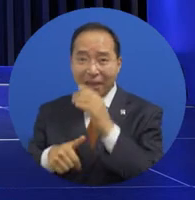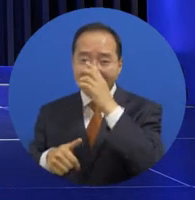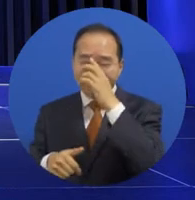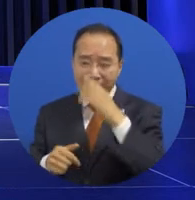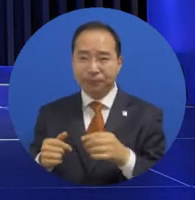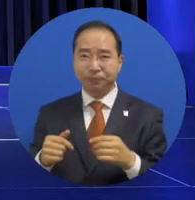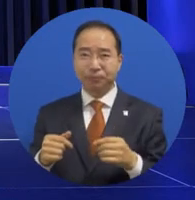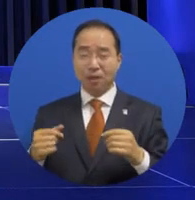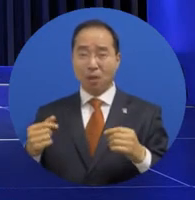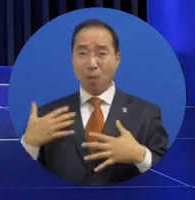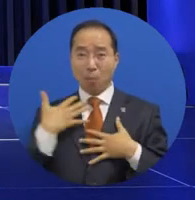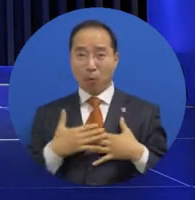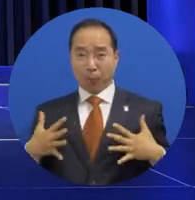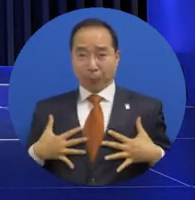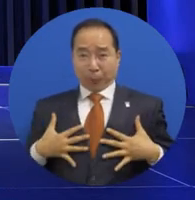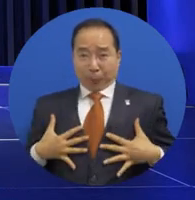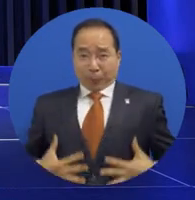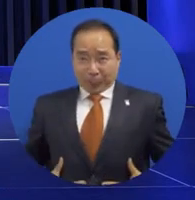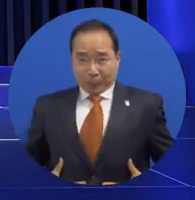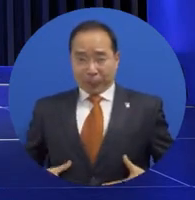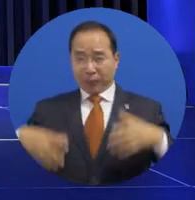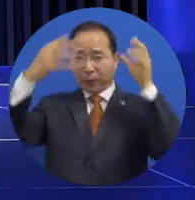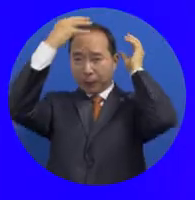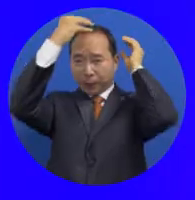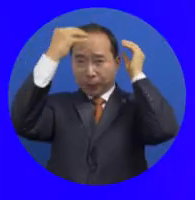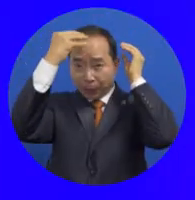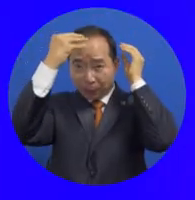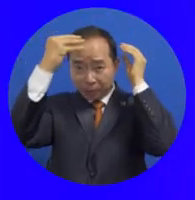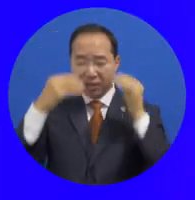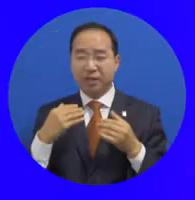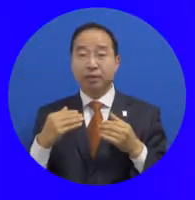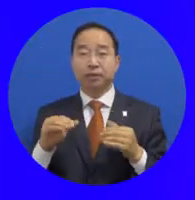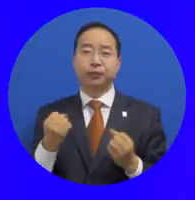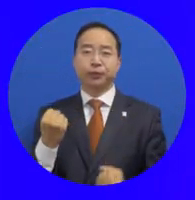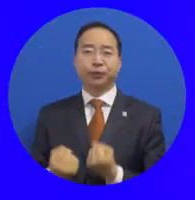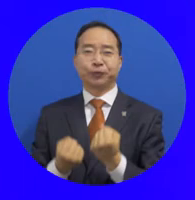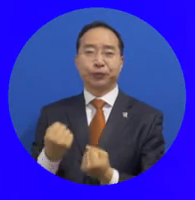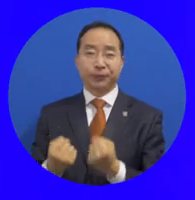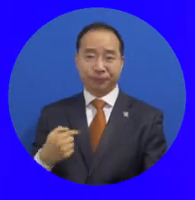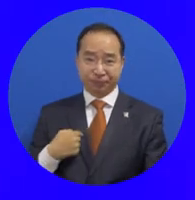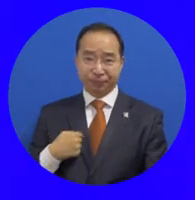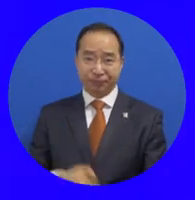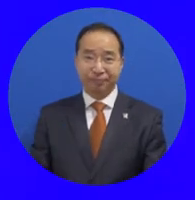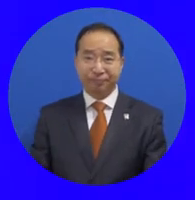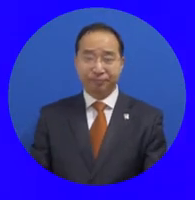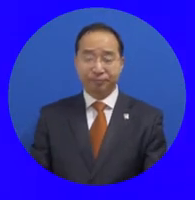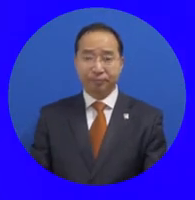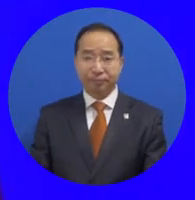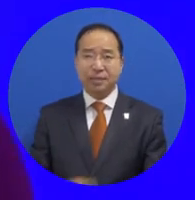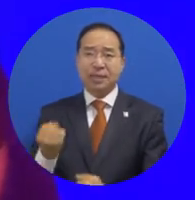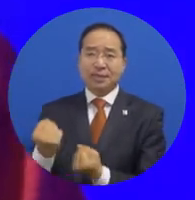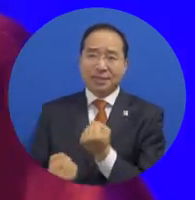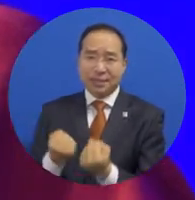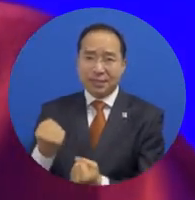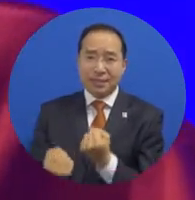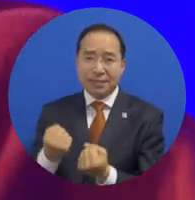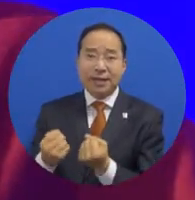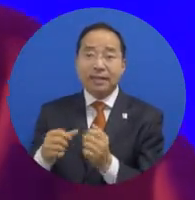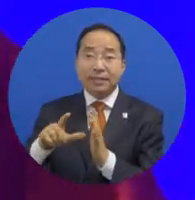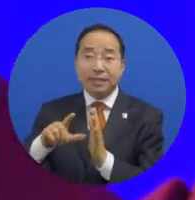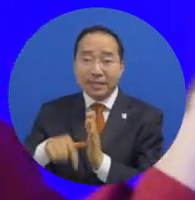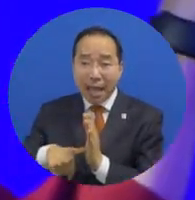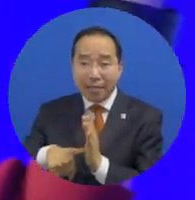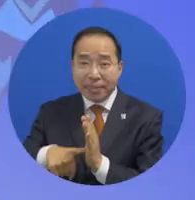이상한 남자들처럼 딱 달라붙는 옷에다 헬멧 쓰고 막 이렇게 운동복을 입고 자전거를 타는데요. 저는 이렇게 자전거를